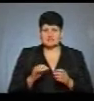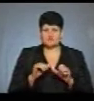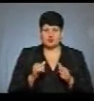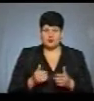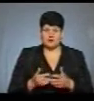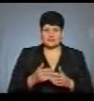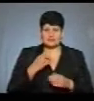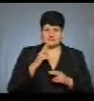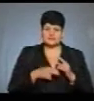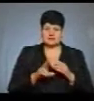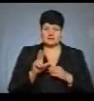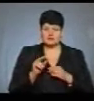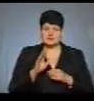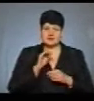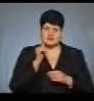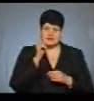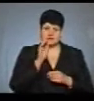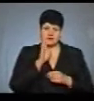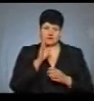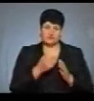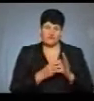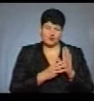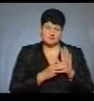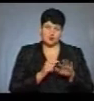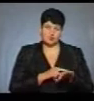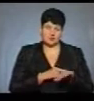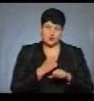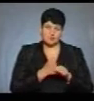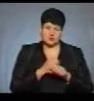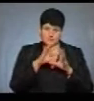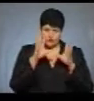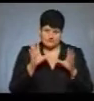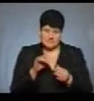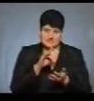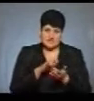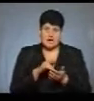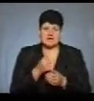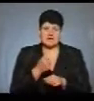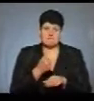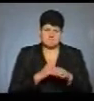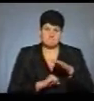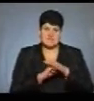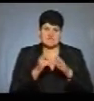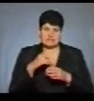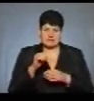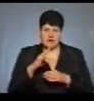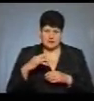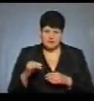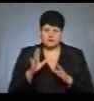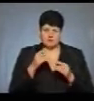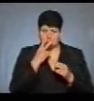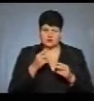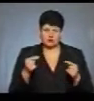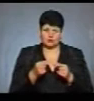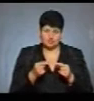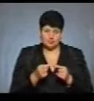сформувати остаточну цифру. Завтра вранці, я думаю, на 8 годину опрацюються всі центральні бази даних, і ми будемо бачити вже точну цифру. Але